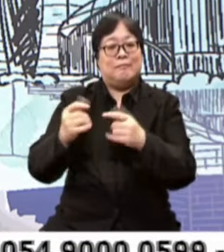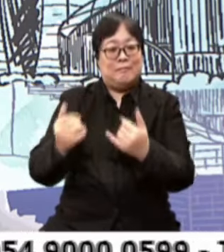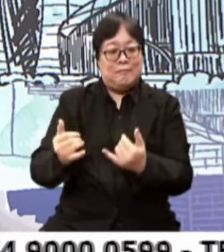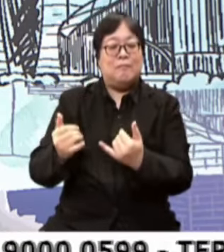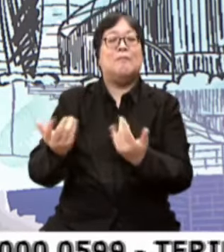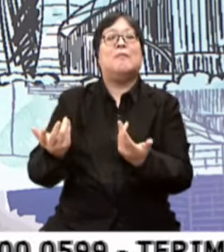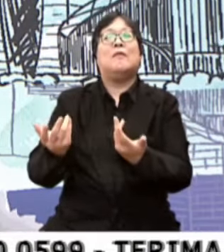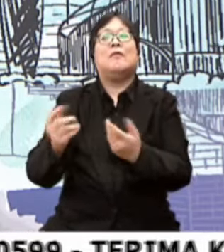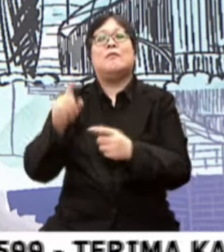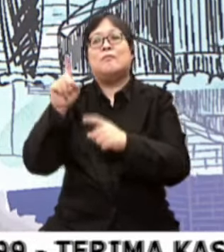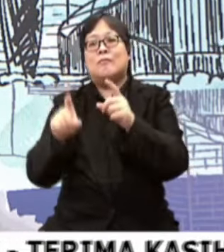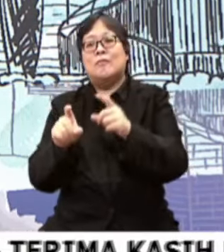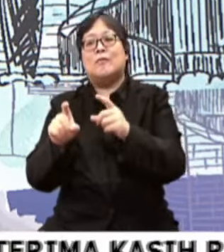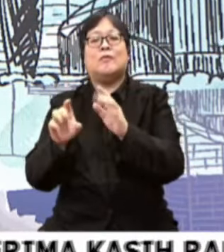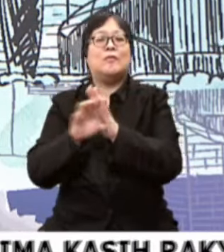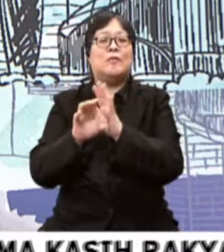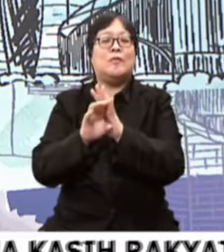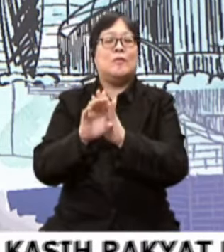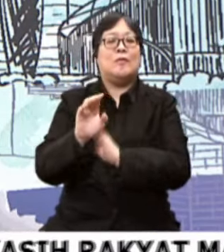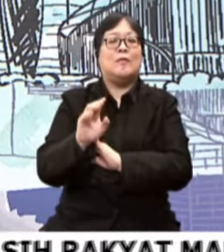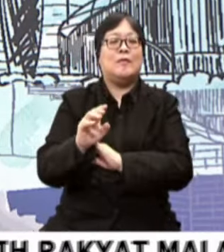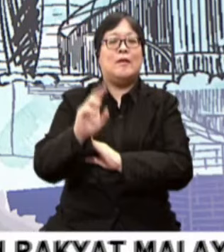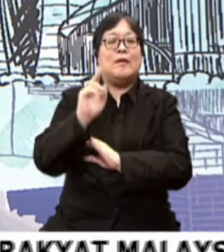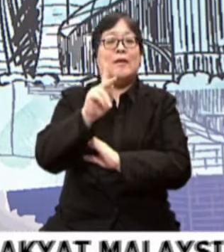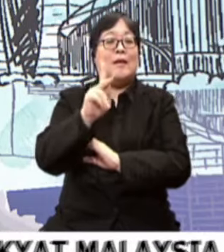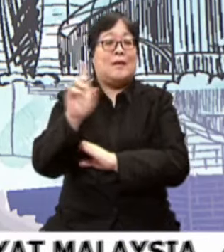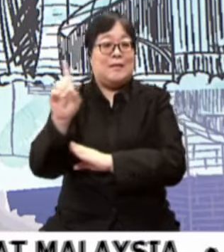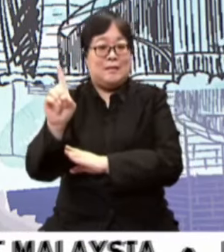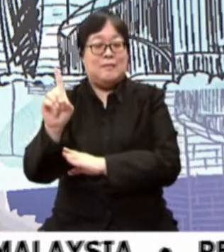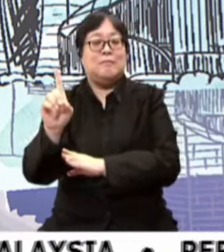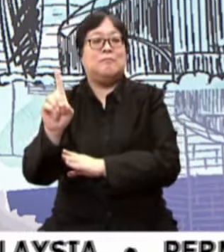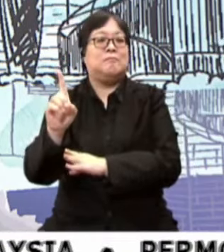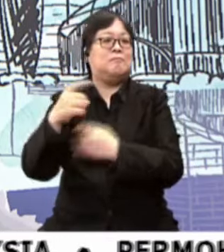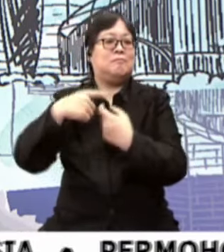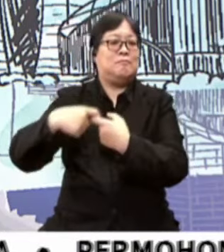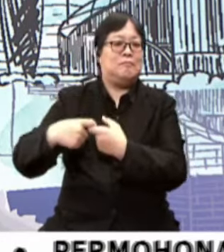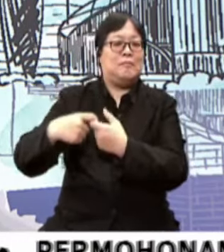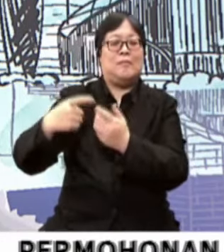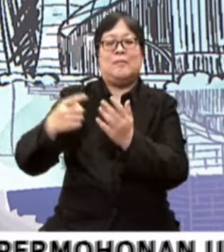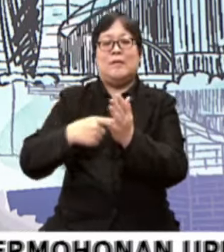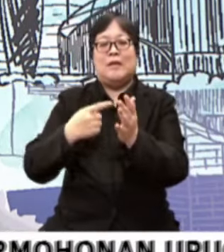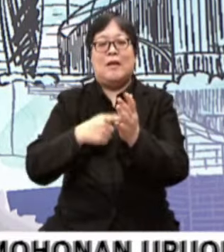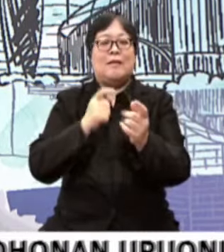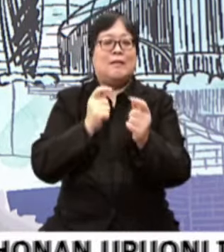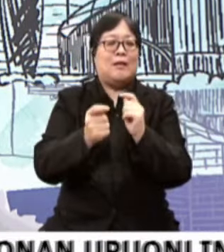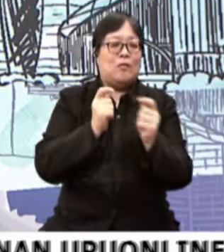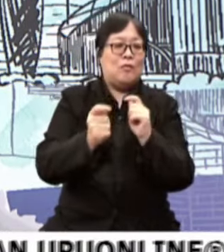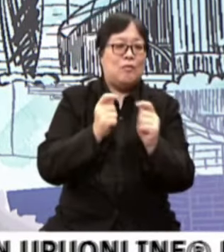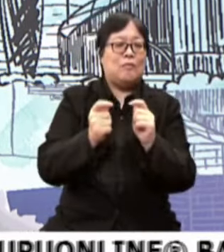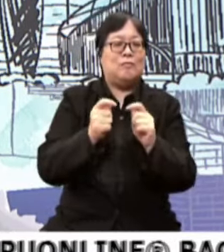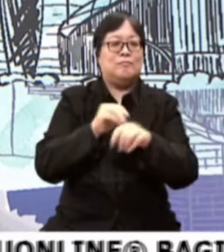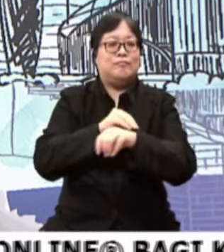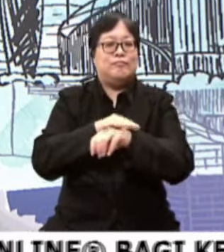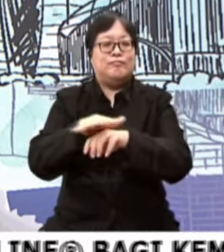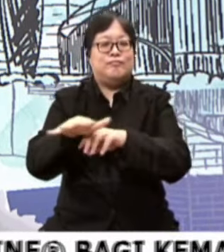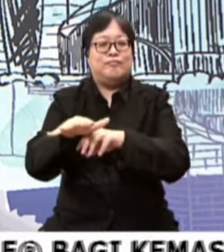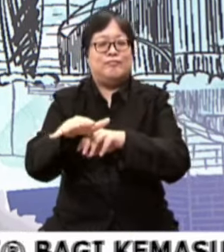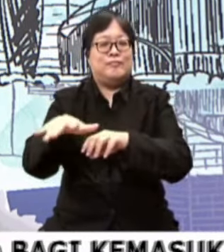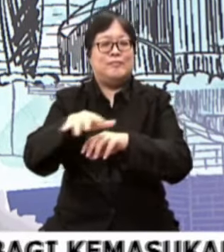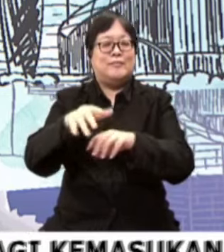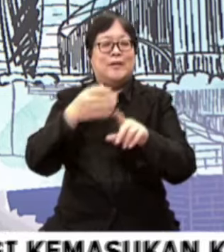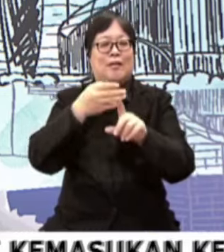ini berkenaan dengan soal Lan kepada kementerian komunikasi dan digital berkenaan dengan aplikasi Tik Tok yang meracuni pemikiran anak